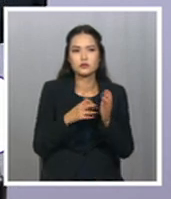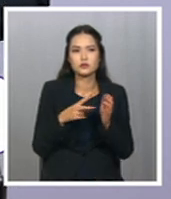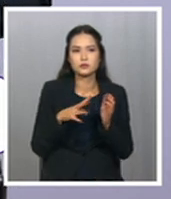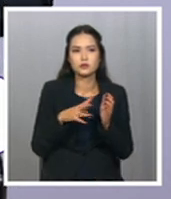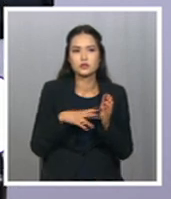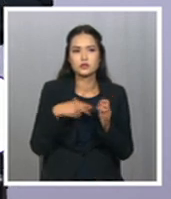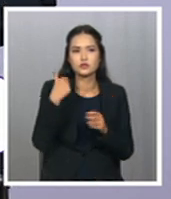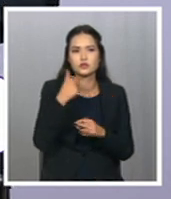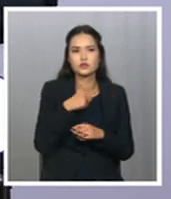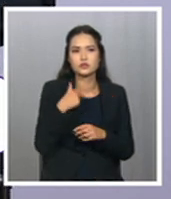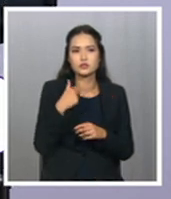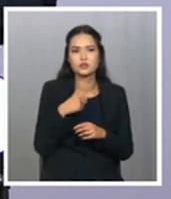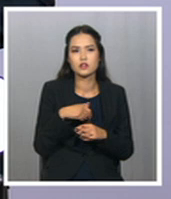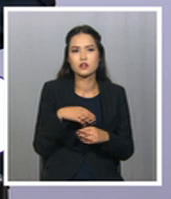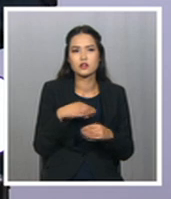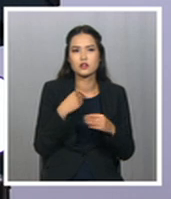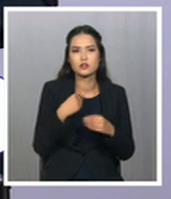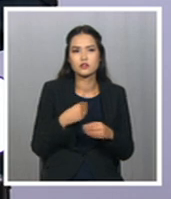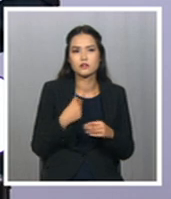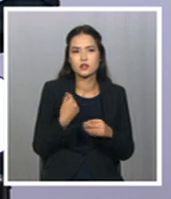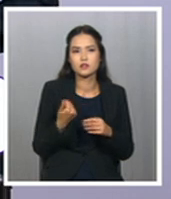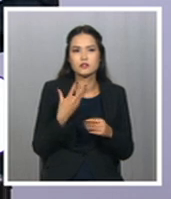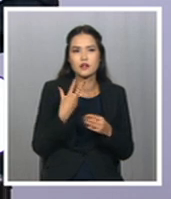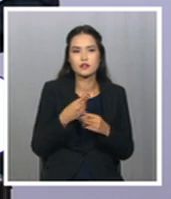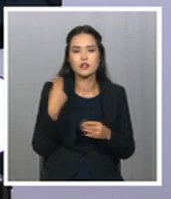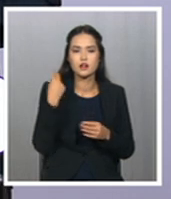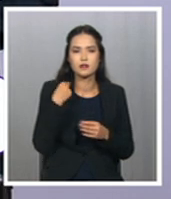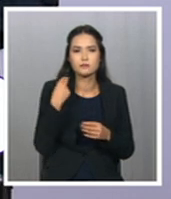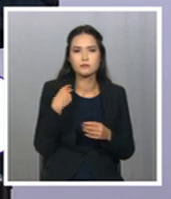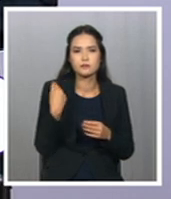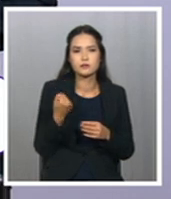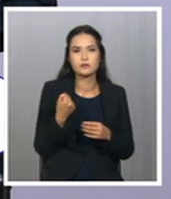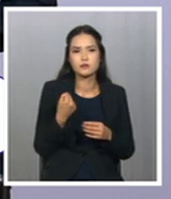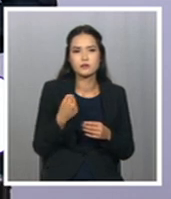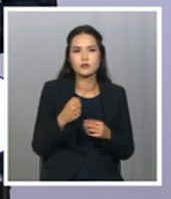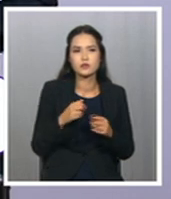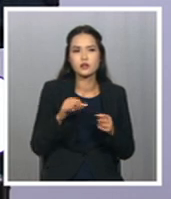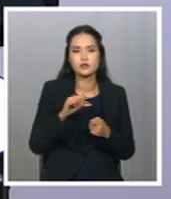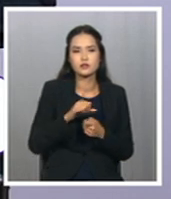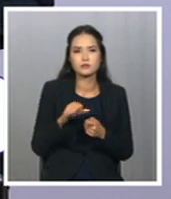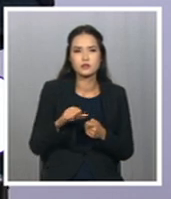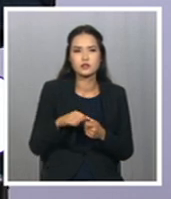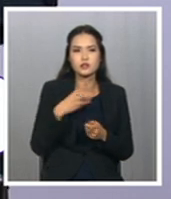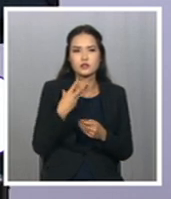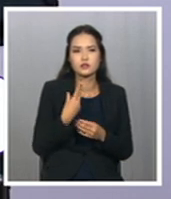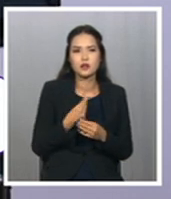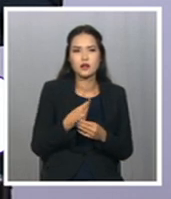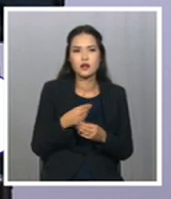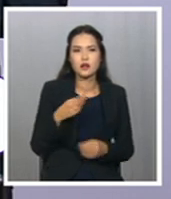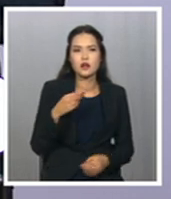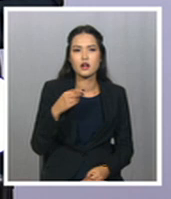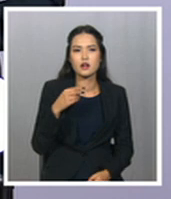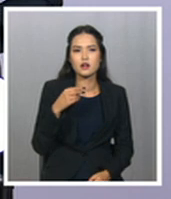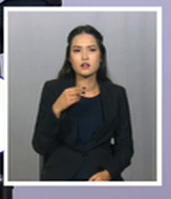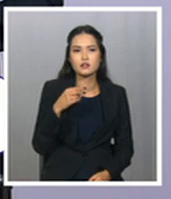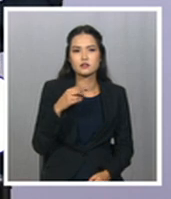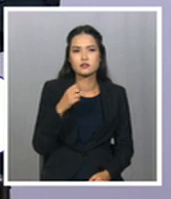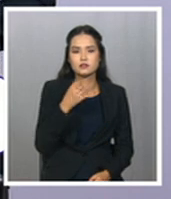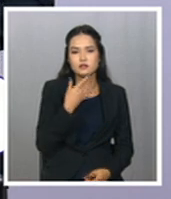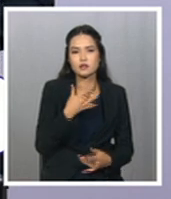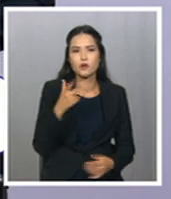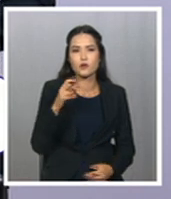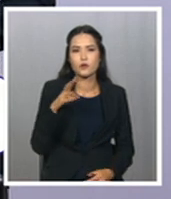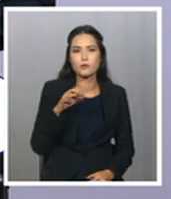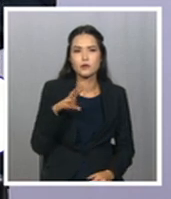1928 жылы Франклин Делано Рузвельт Америка Құрама Штаттарында елеулі рөл атқарған Нью-Йорк қаласының губернаторы